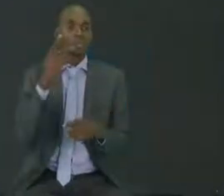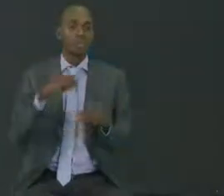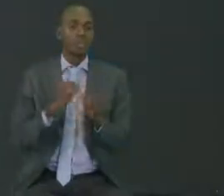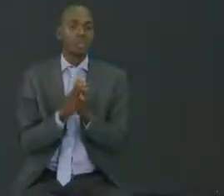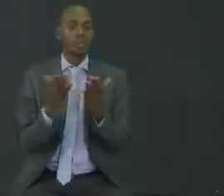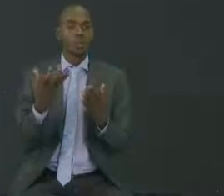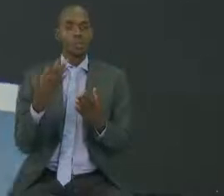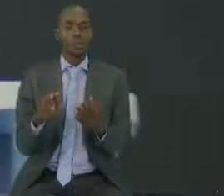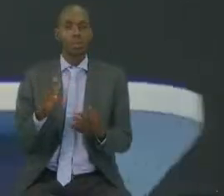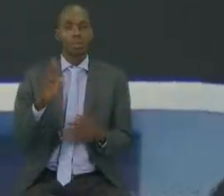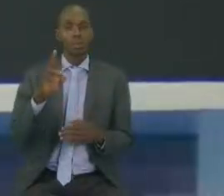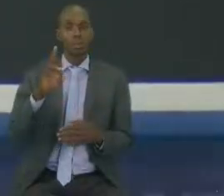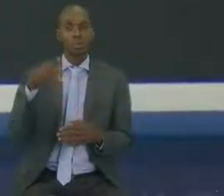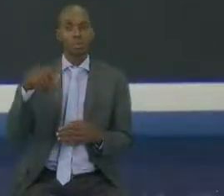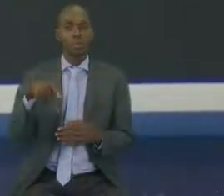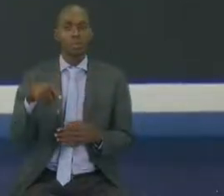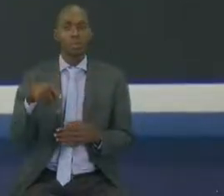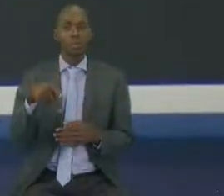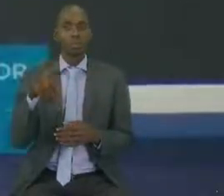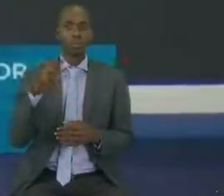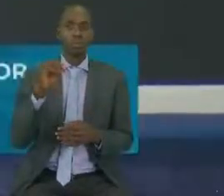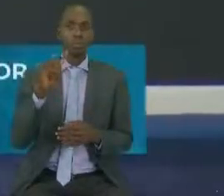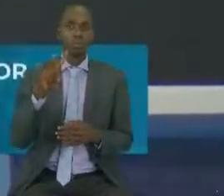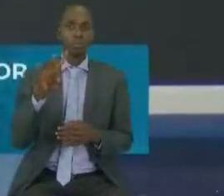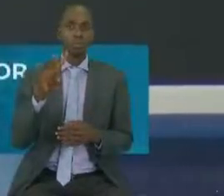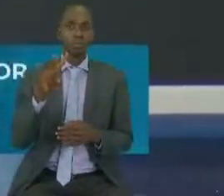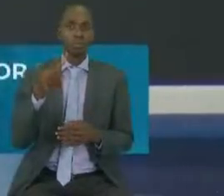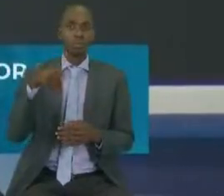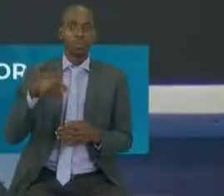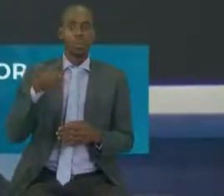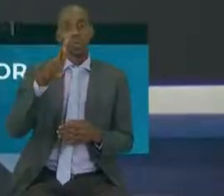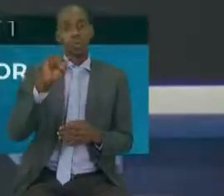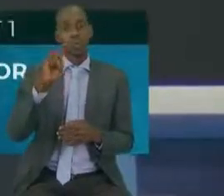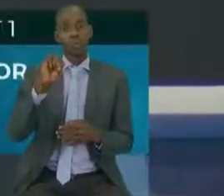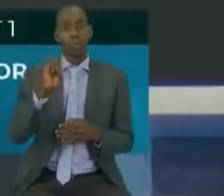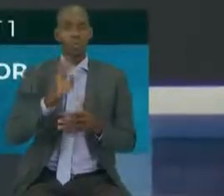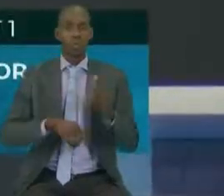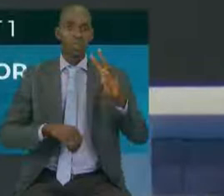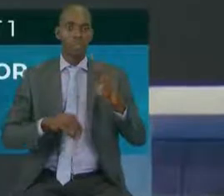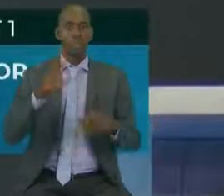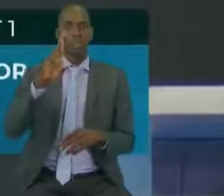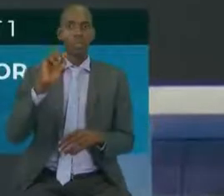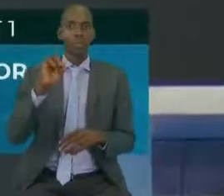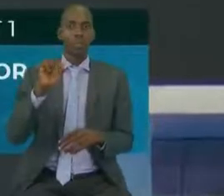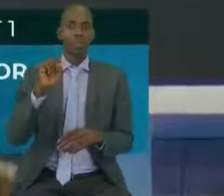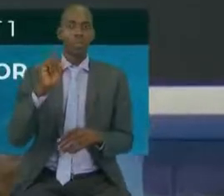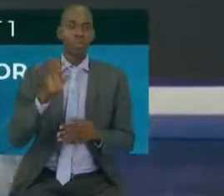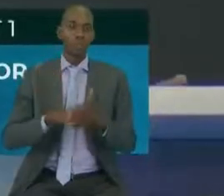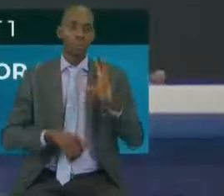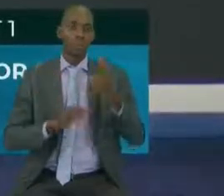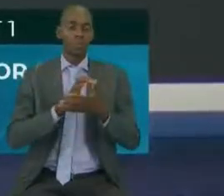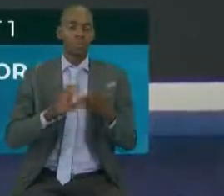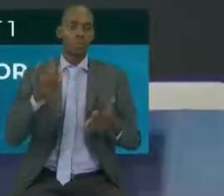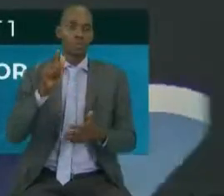En Romains chapitre 6, verset 23. En Romains 6, 23.